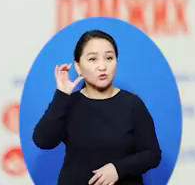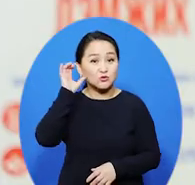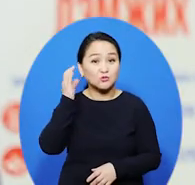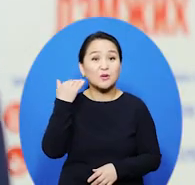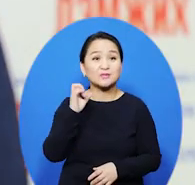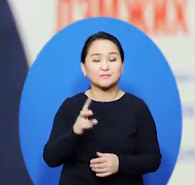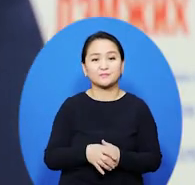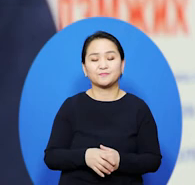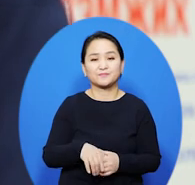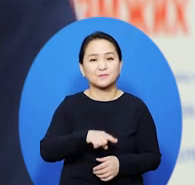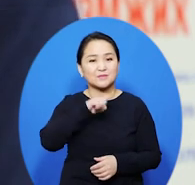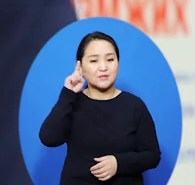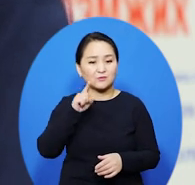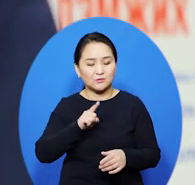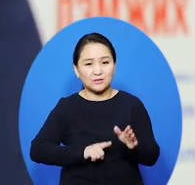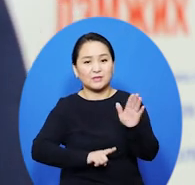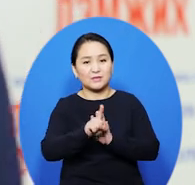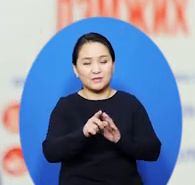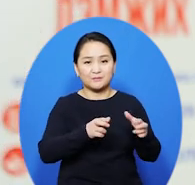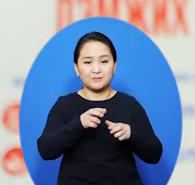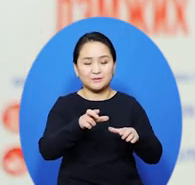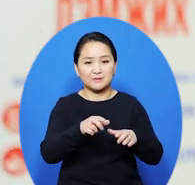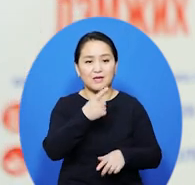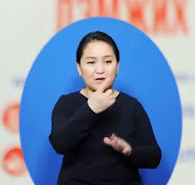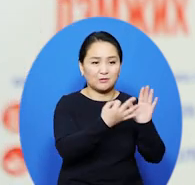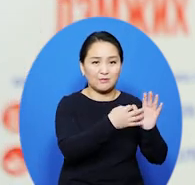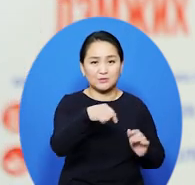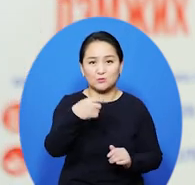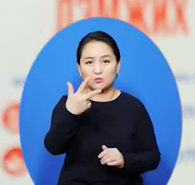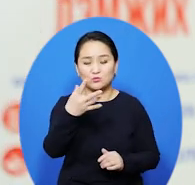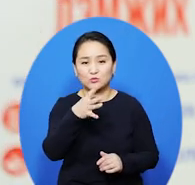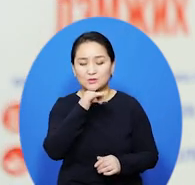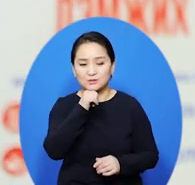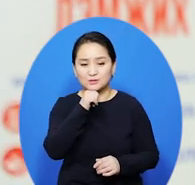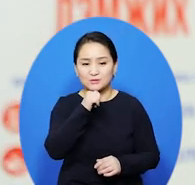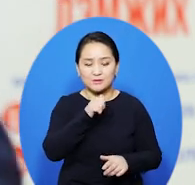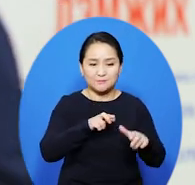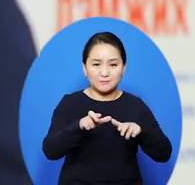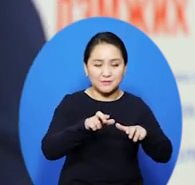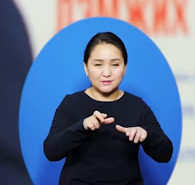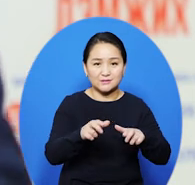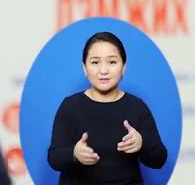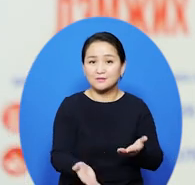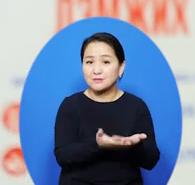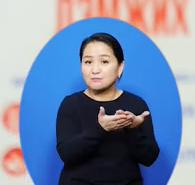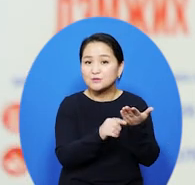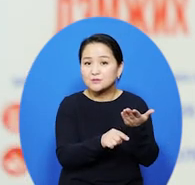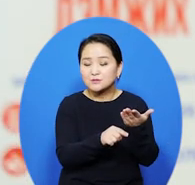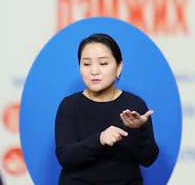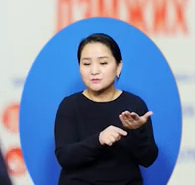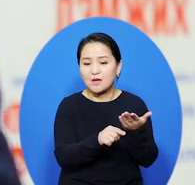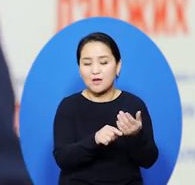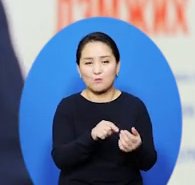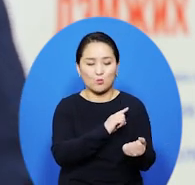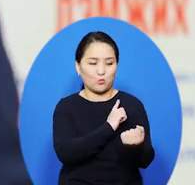Тэгэхээр залуучуудын гарааны бизнесийг дэмжих 18-34 насныхны гарааны бизнесийг дэмжих гэдэг бол энэ бол маш